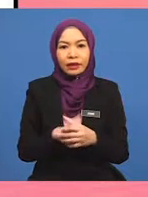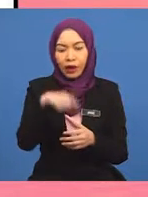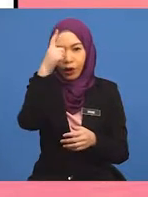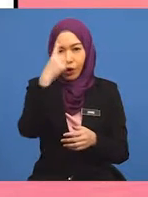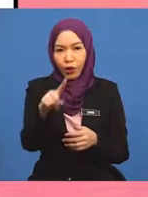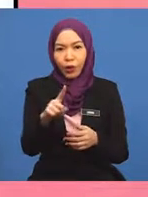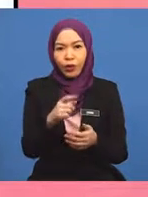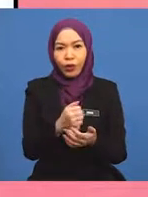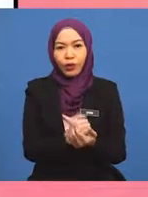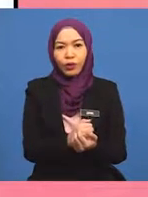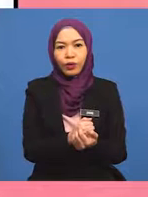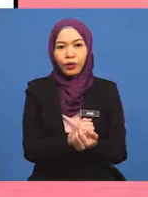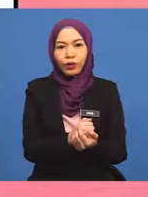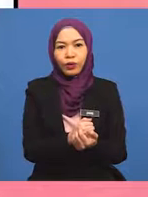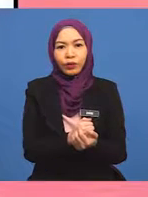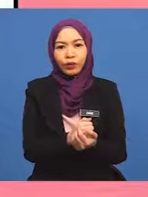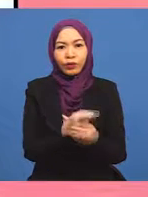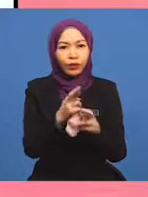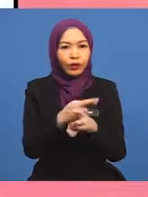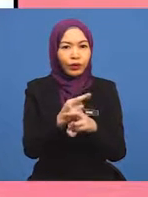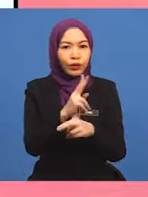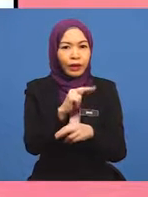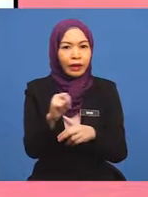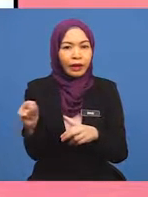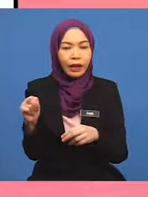bagi lakaran perkembangan idea yang keempat,